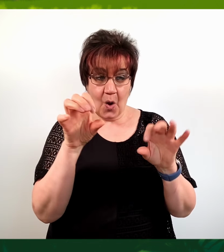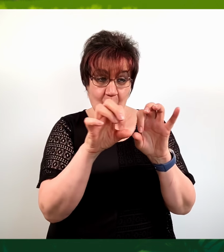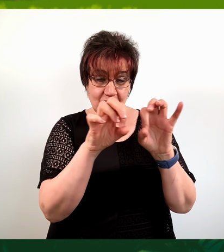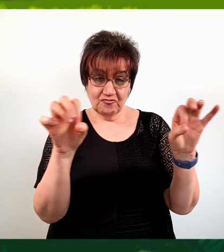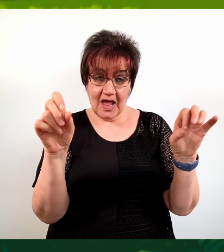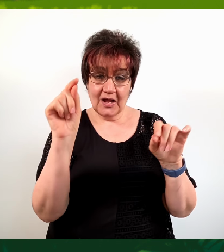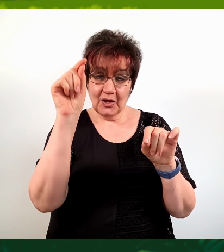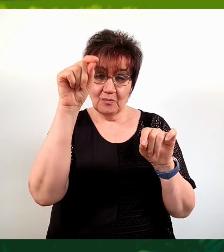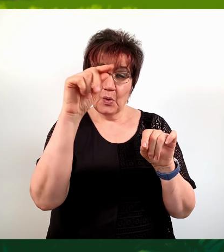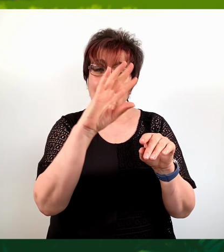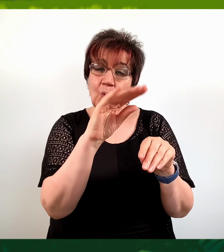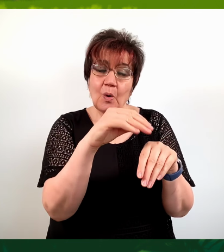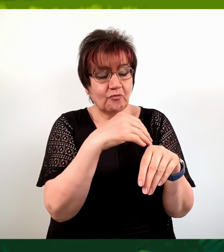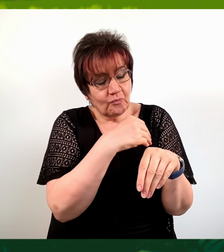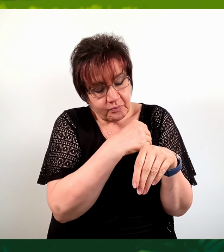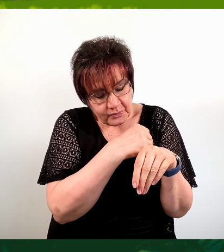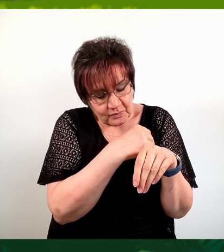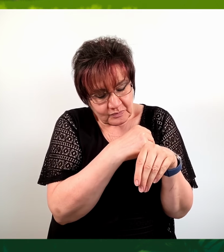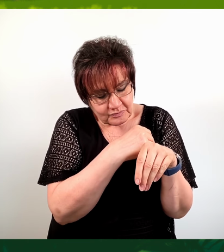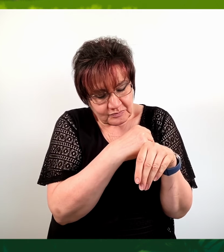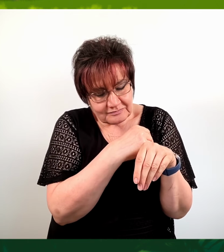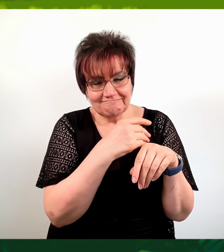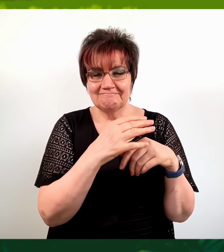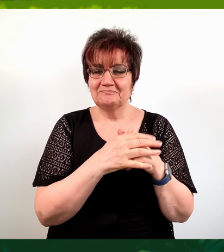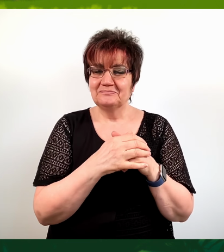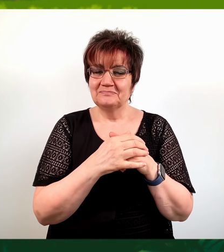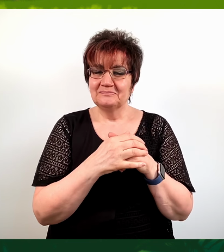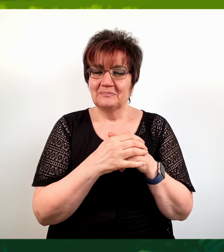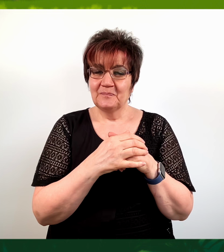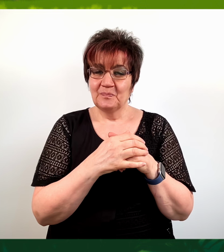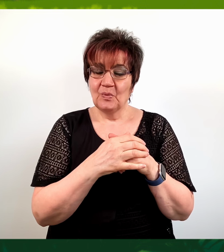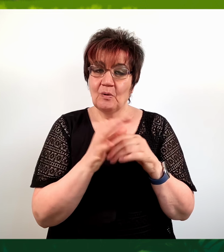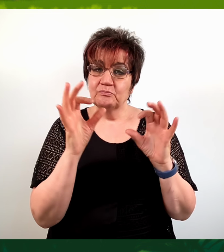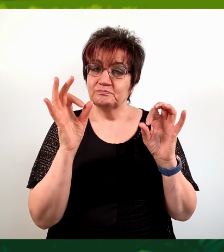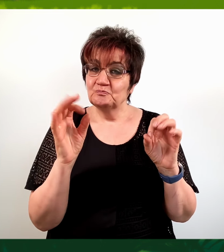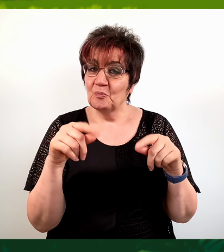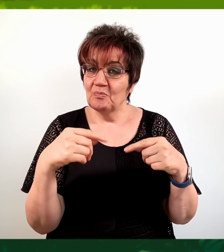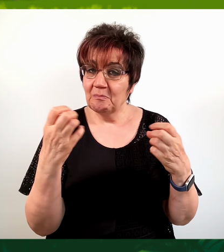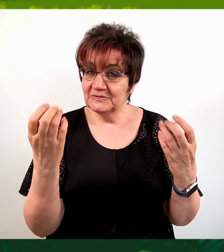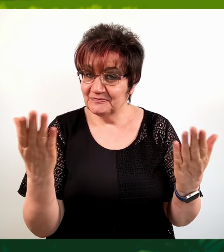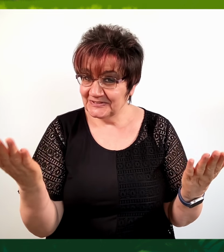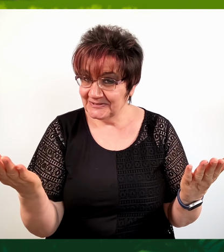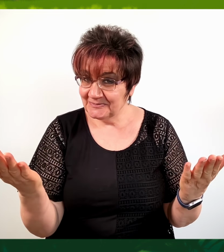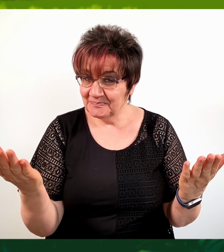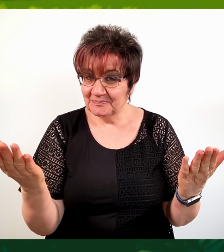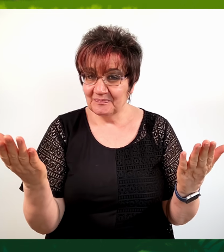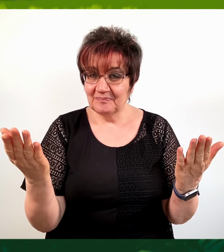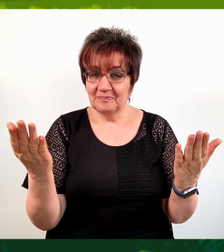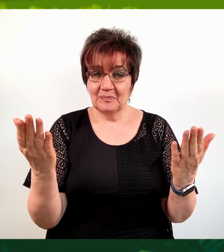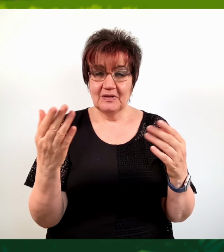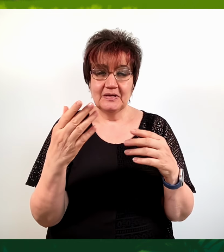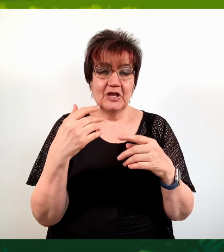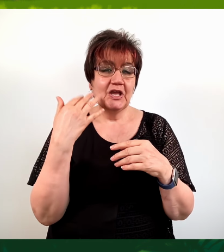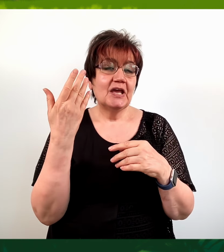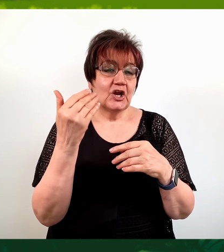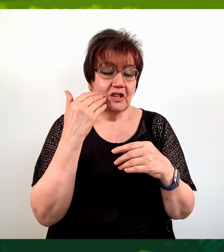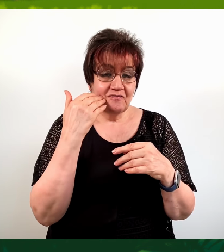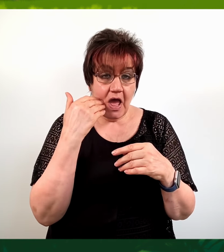und hatte seinen Kopf unter den Flügel gesteckt. So geschah es, dass an einem